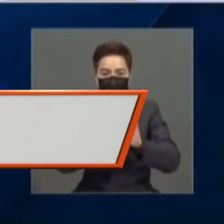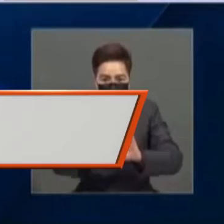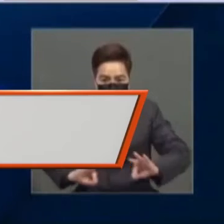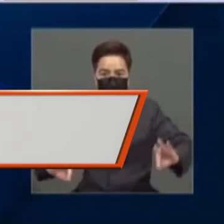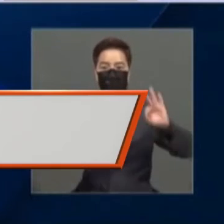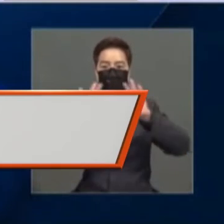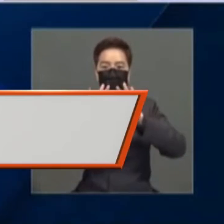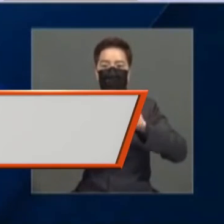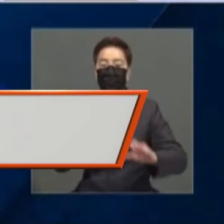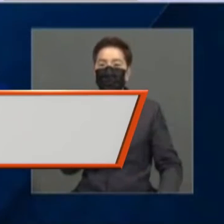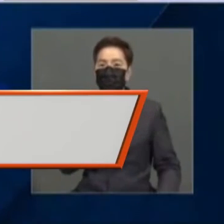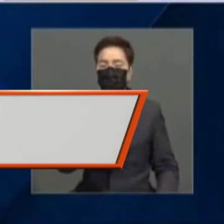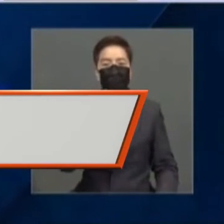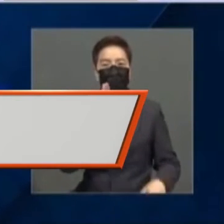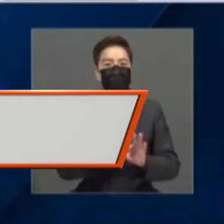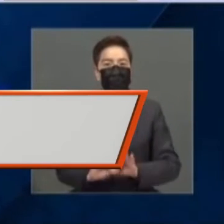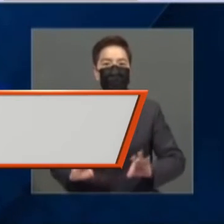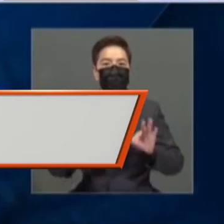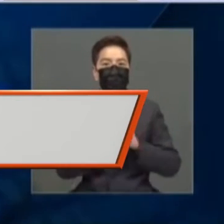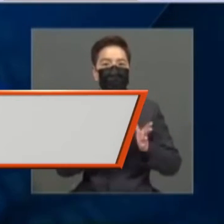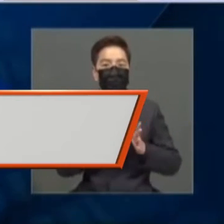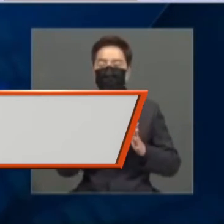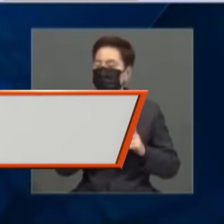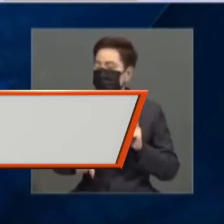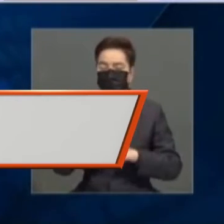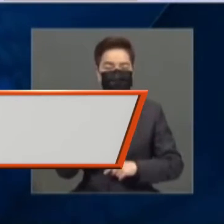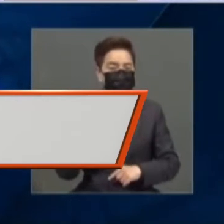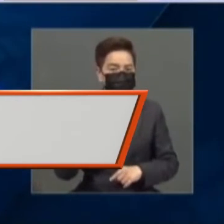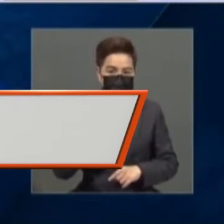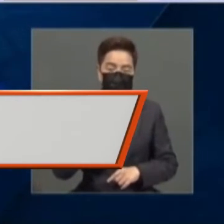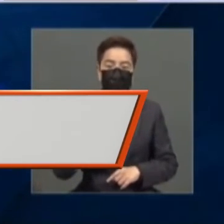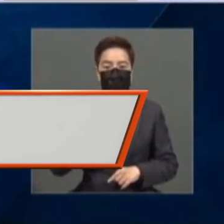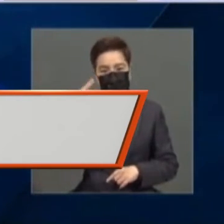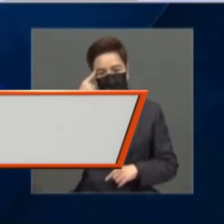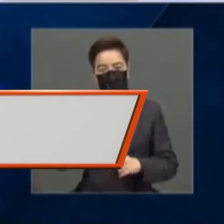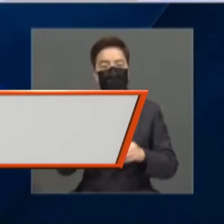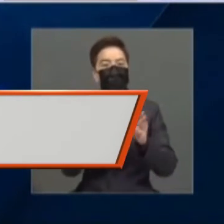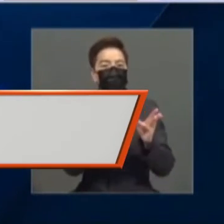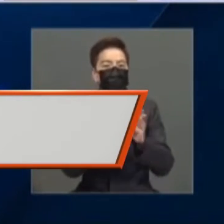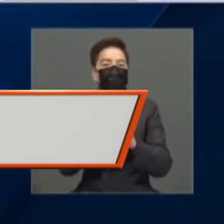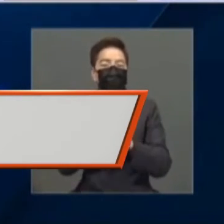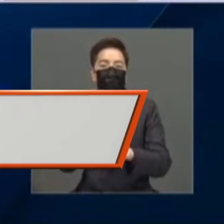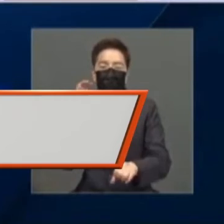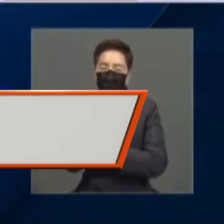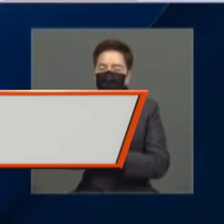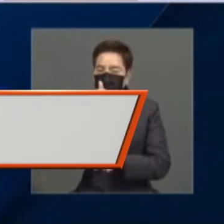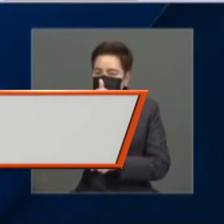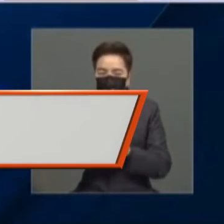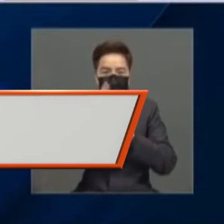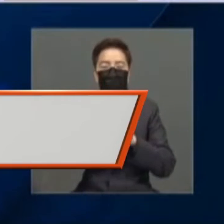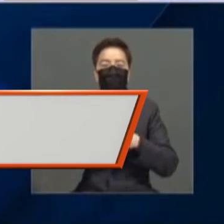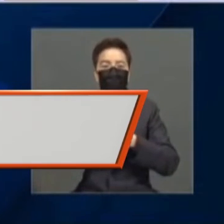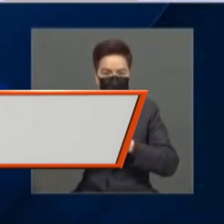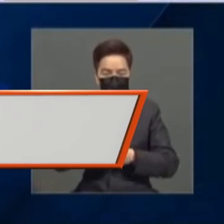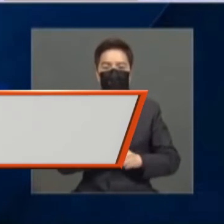ำเป็นเท่านั้นนะครับเพราะว่าอย่างที่เราบอกไปนะครับเรื่องที่เราได้มาตรการการควบคุมที่ดีคือการลดเดินทาง